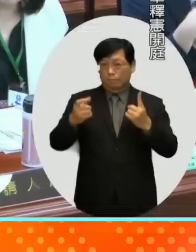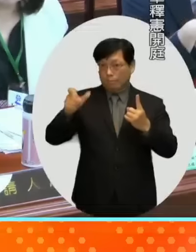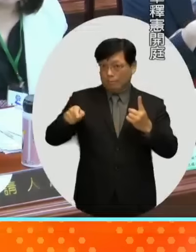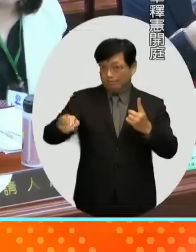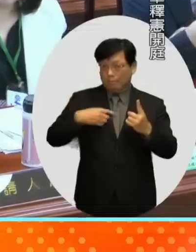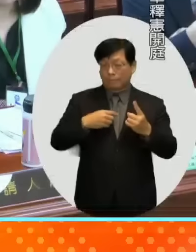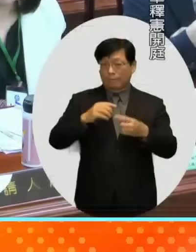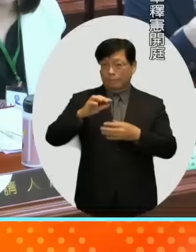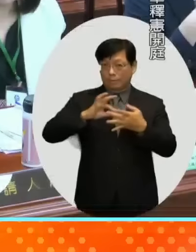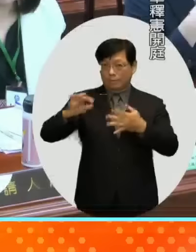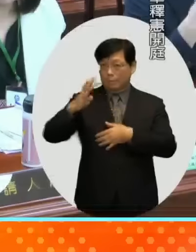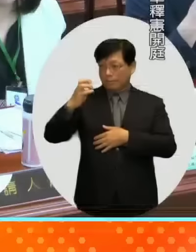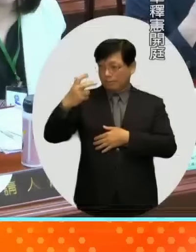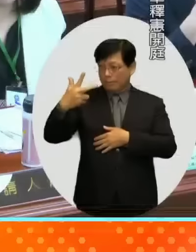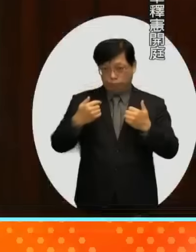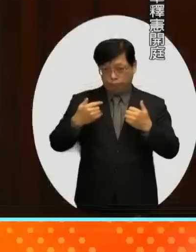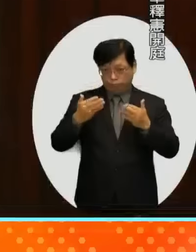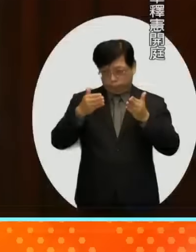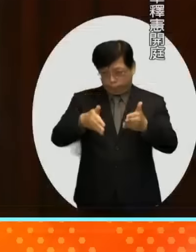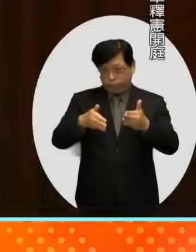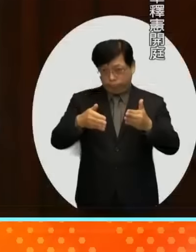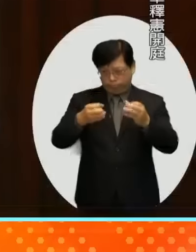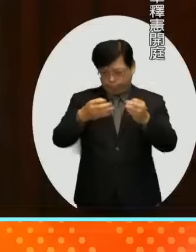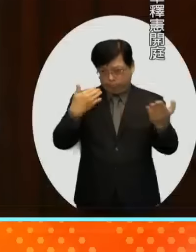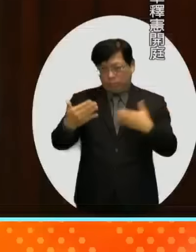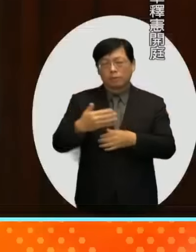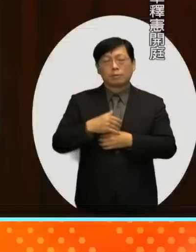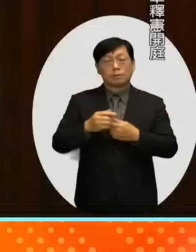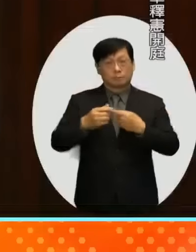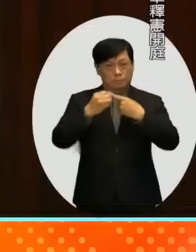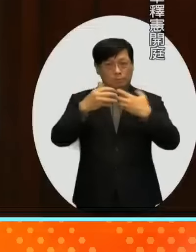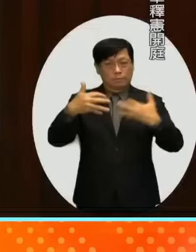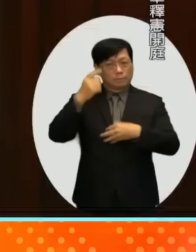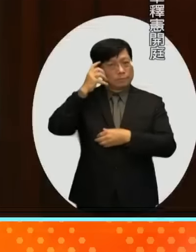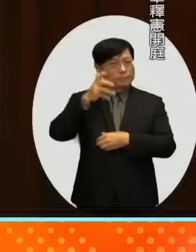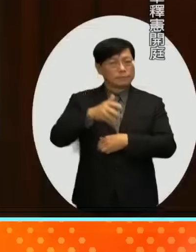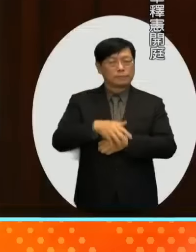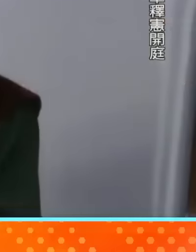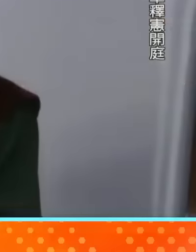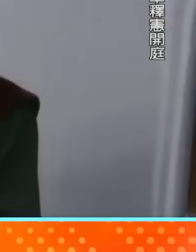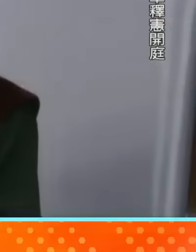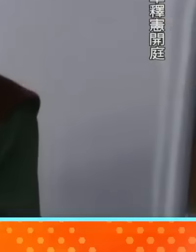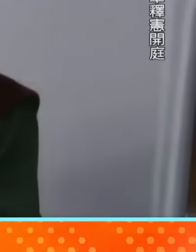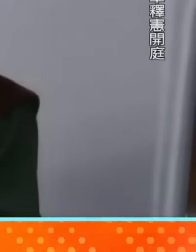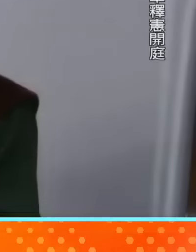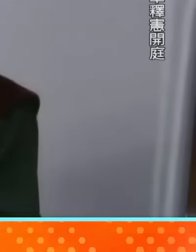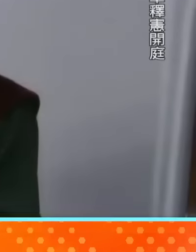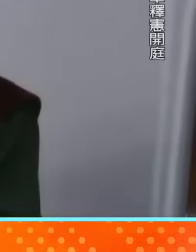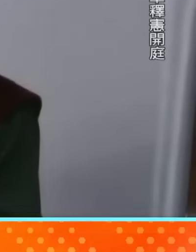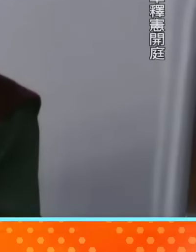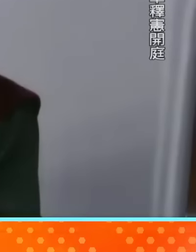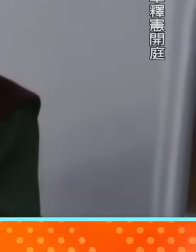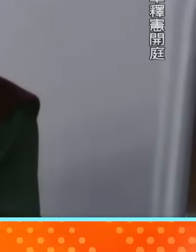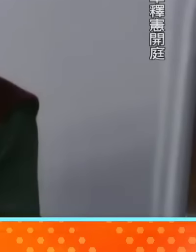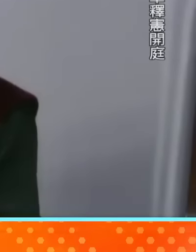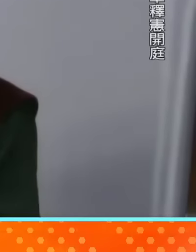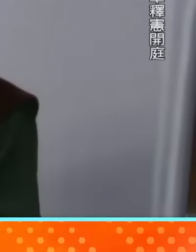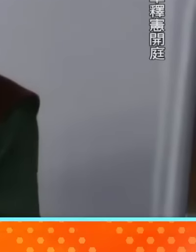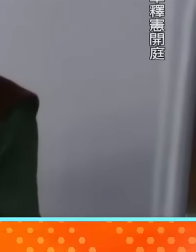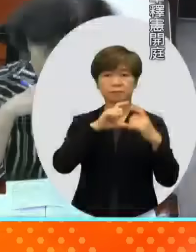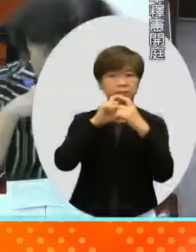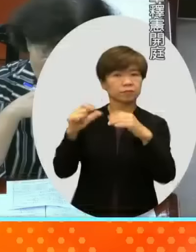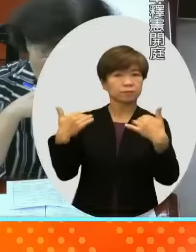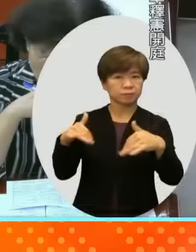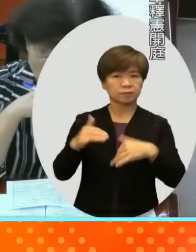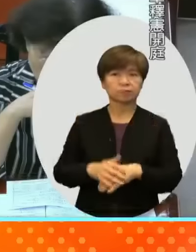官，你才有更往外扩张的这样的余地。各位，你要想清楚，就是说现在看起来，对赖清德是少数总统，他